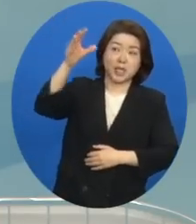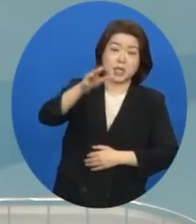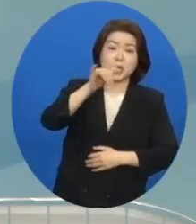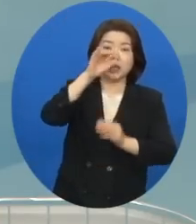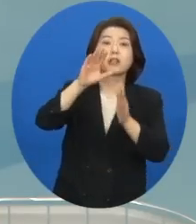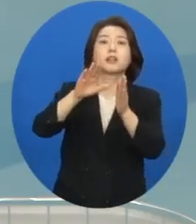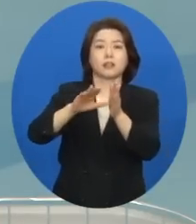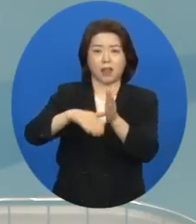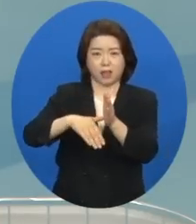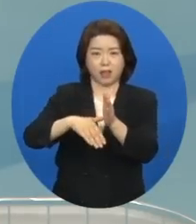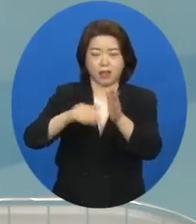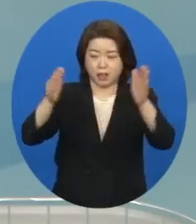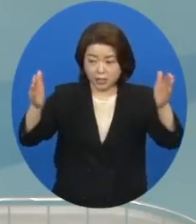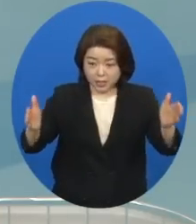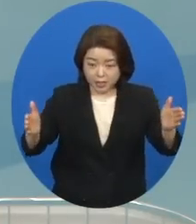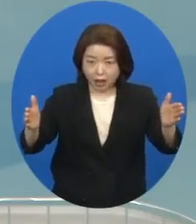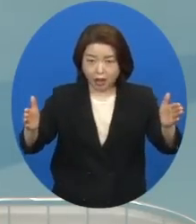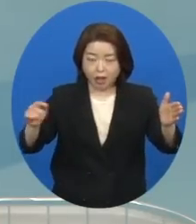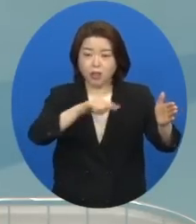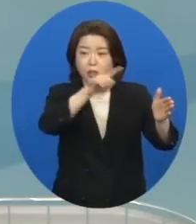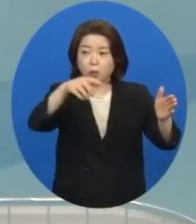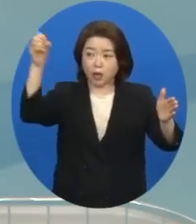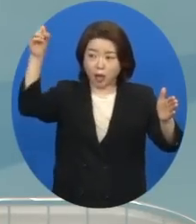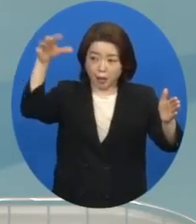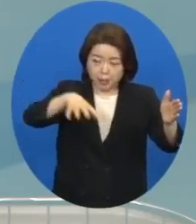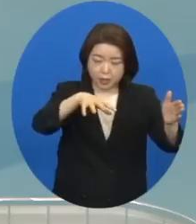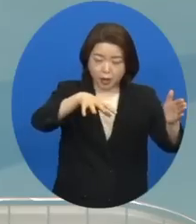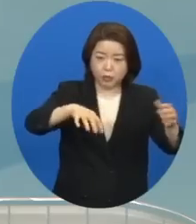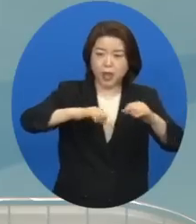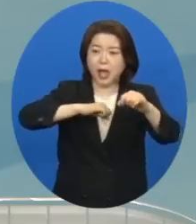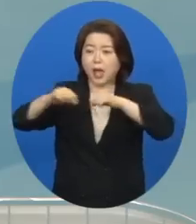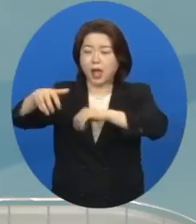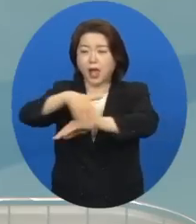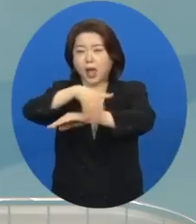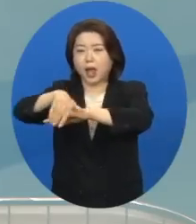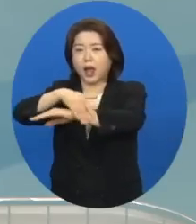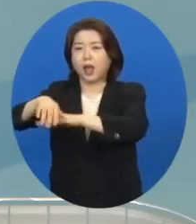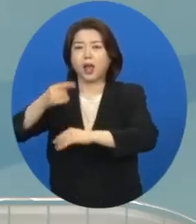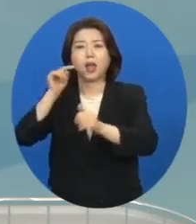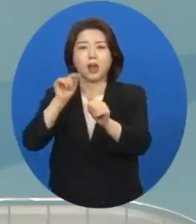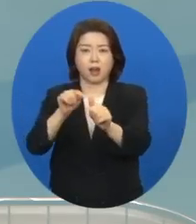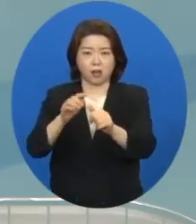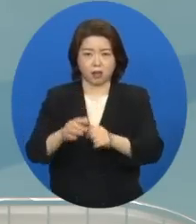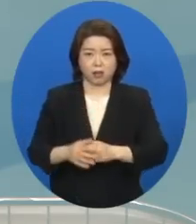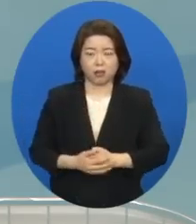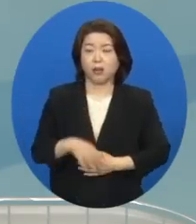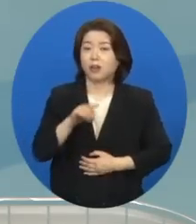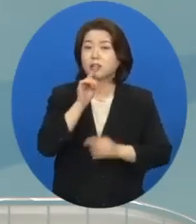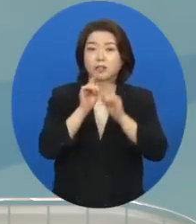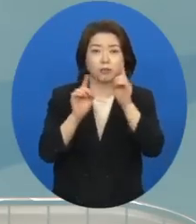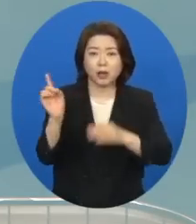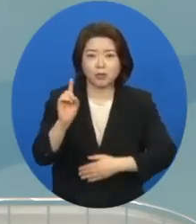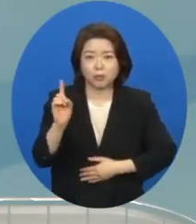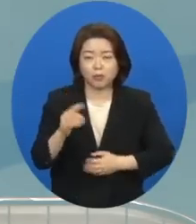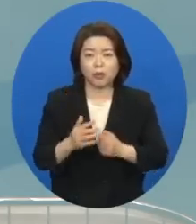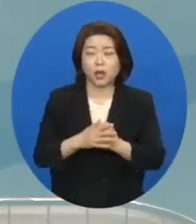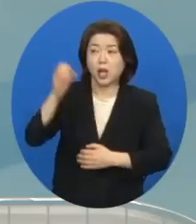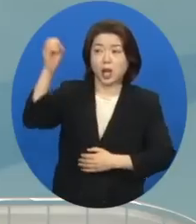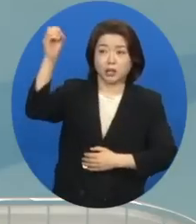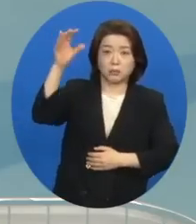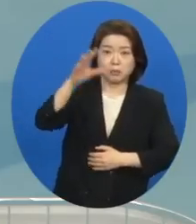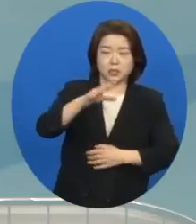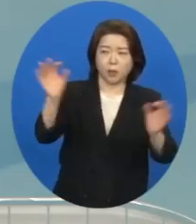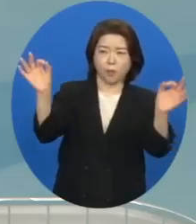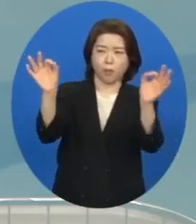동안에 너희가 빛 가운데 행하라 그렇게 말씀합니다. 그 말은 빛이 없는